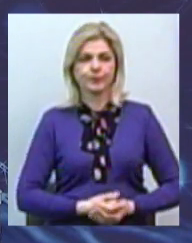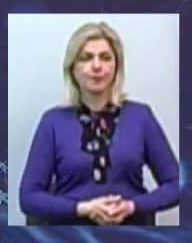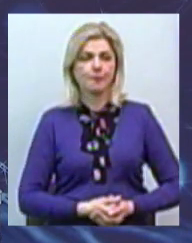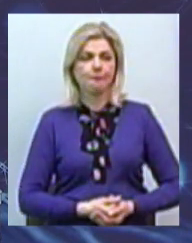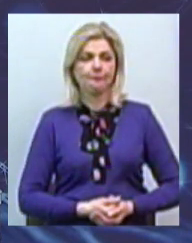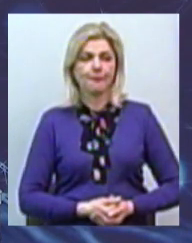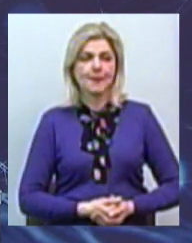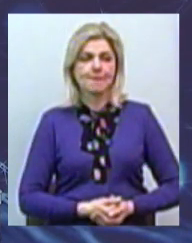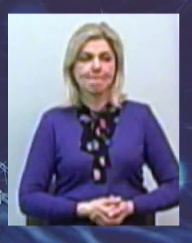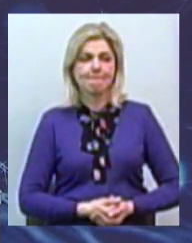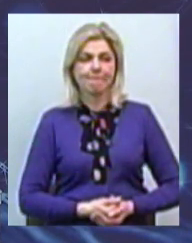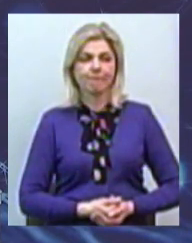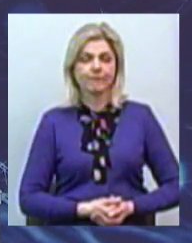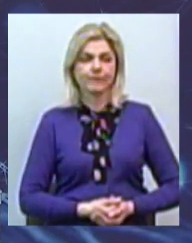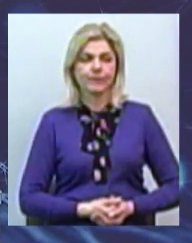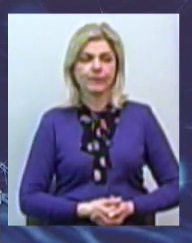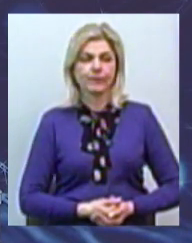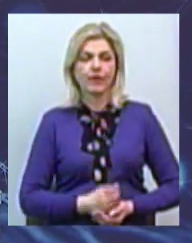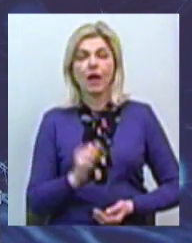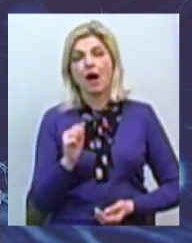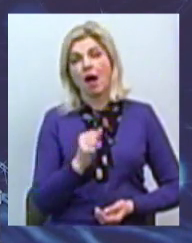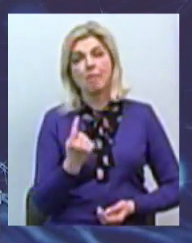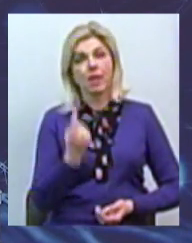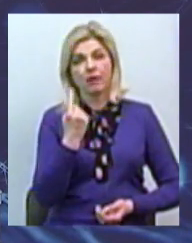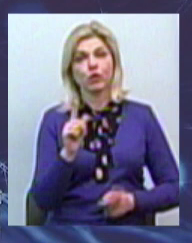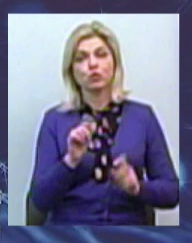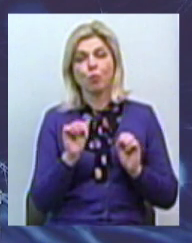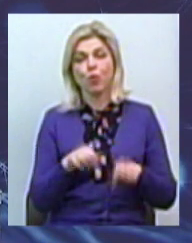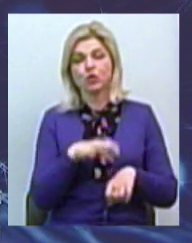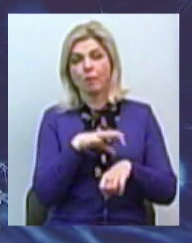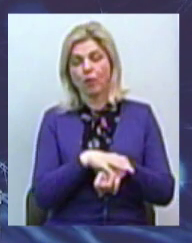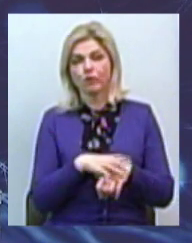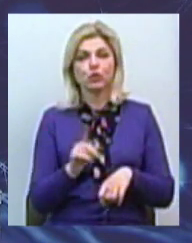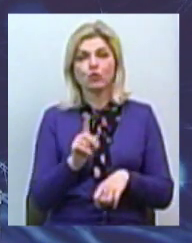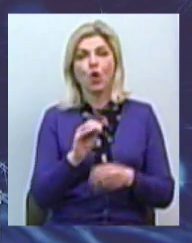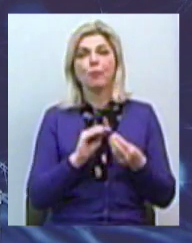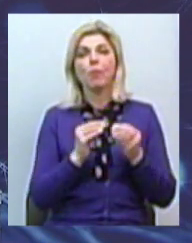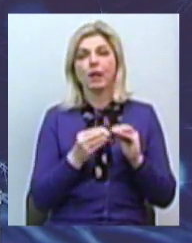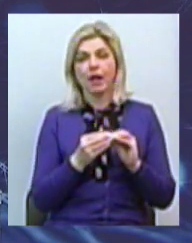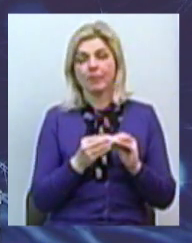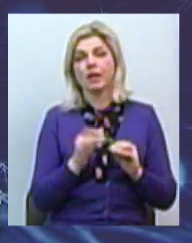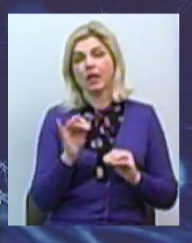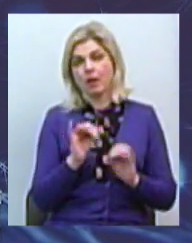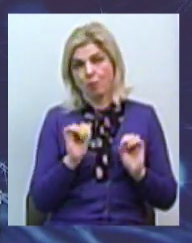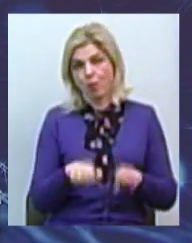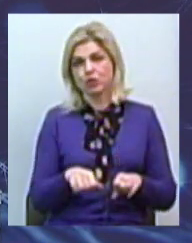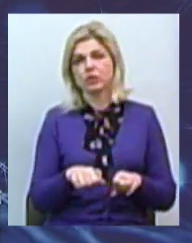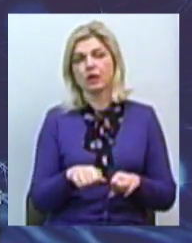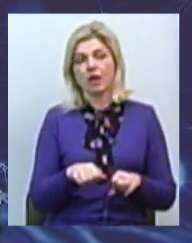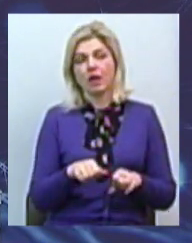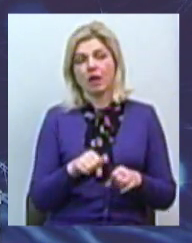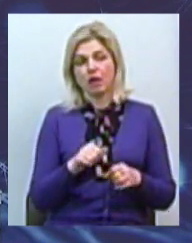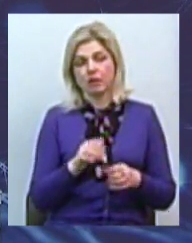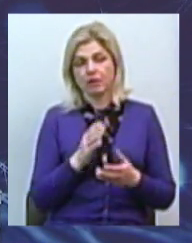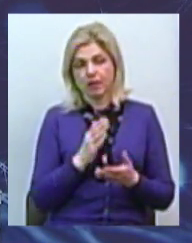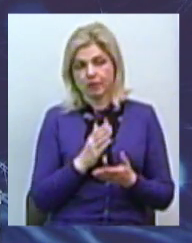А якісь побічні ефекти – це перше, що ми можемо помічати якісь проблемні моменти і можемо підтримувати в актуальному стані,